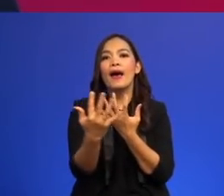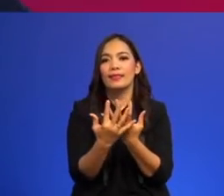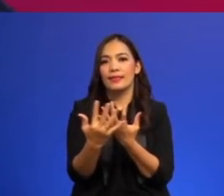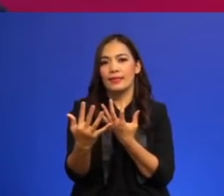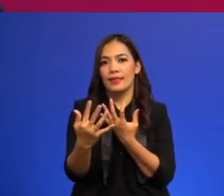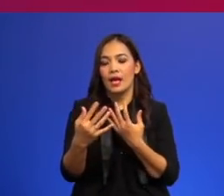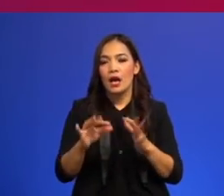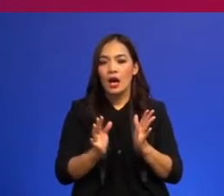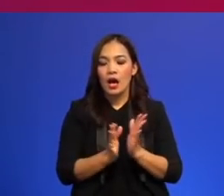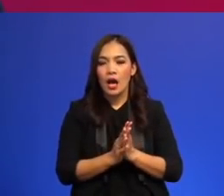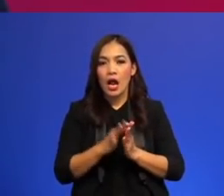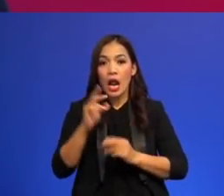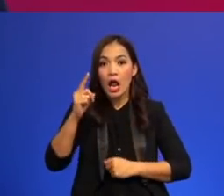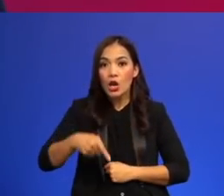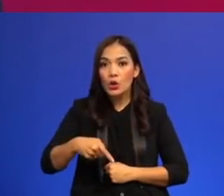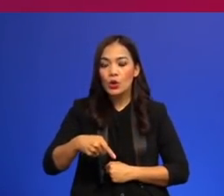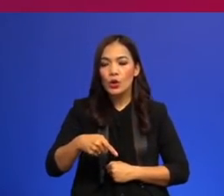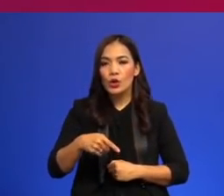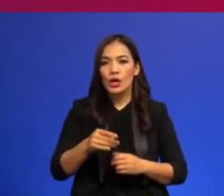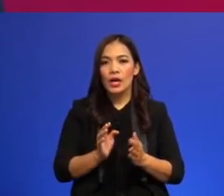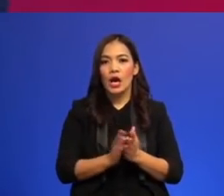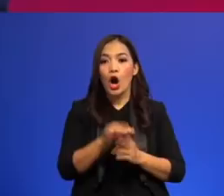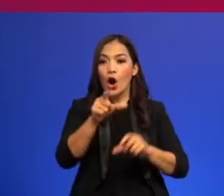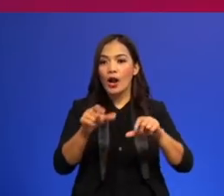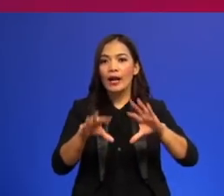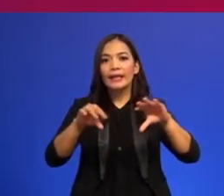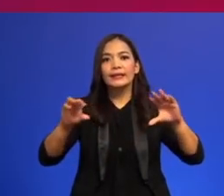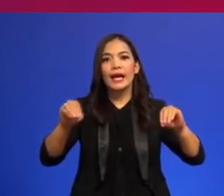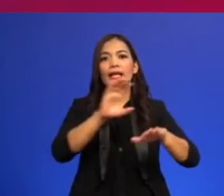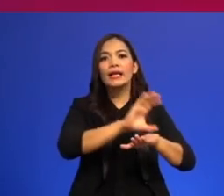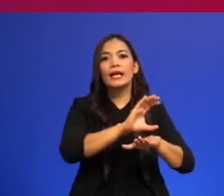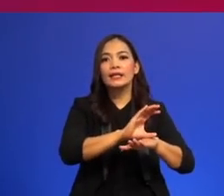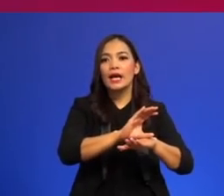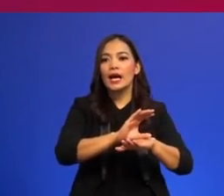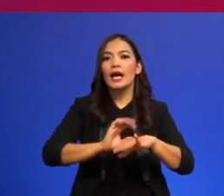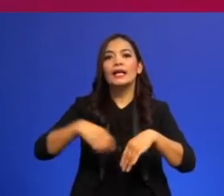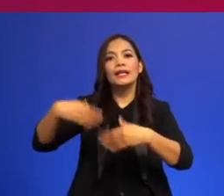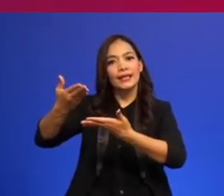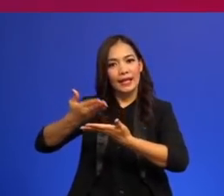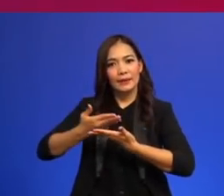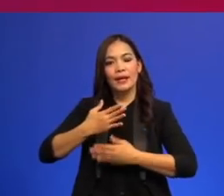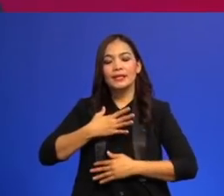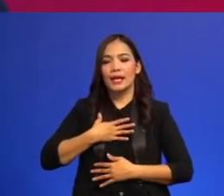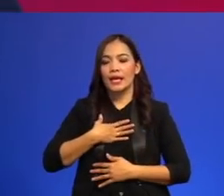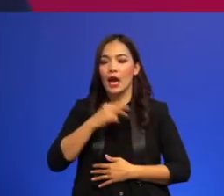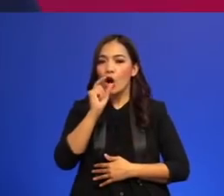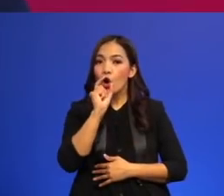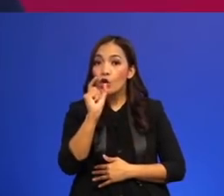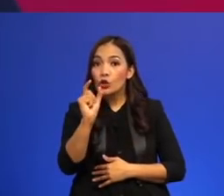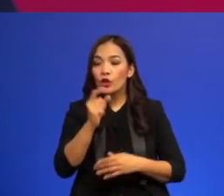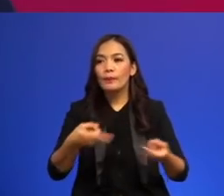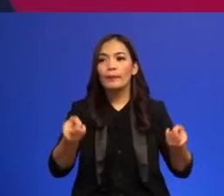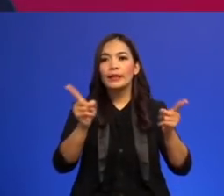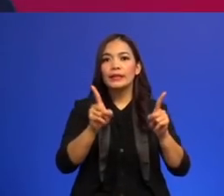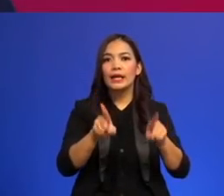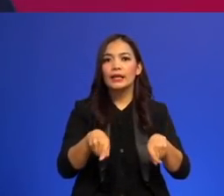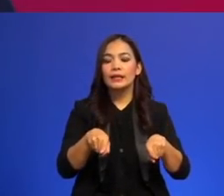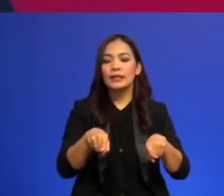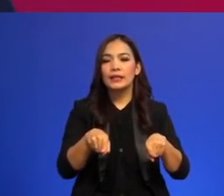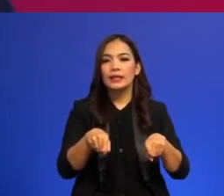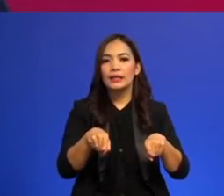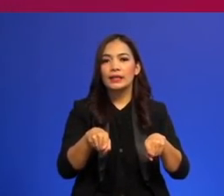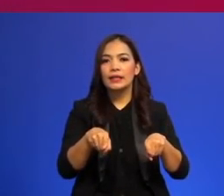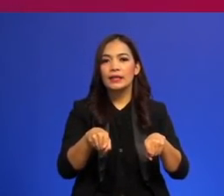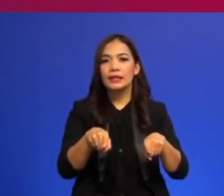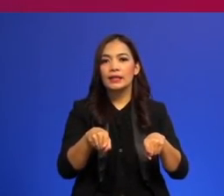Lalu menjadi pertanyaan aktivis yang disampaikan kepada saya untuk menjadi bahan